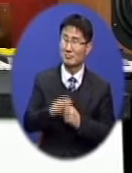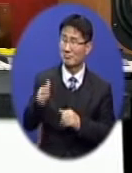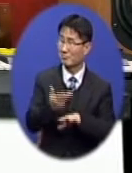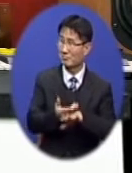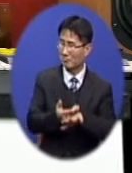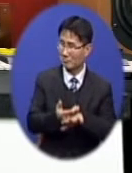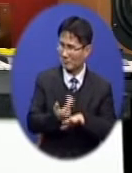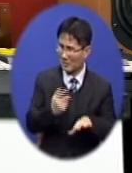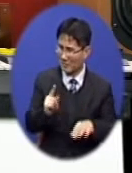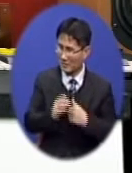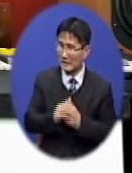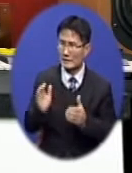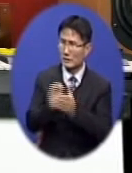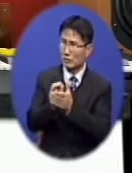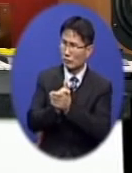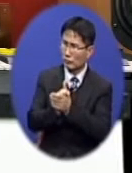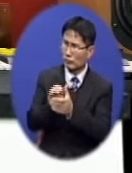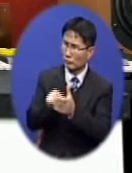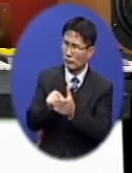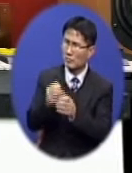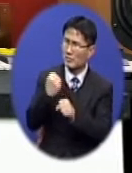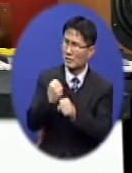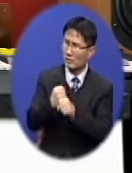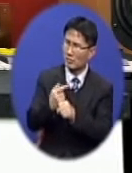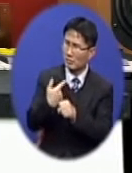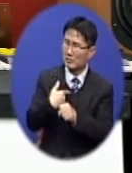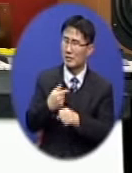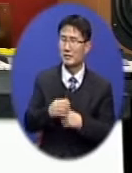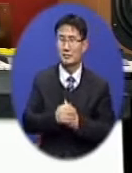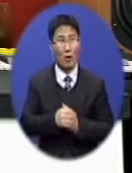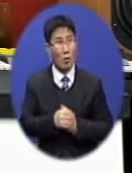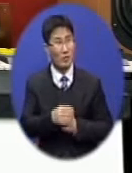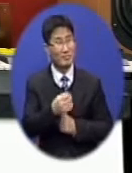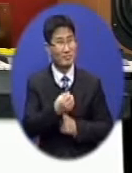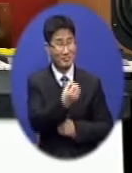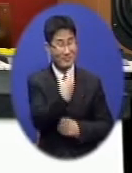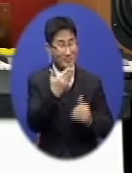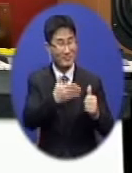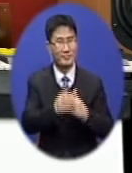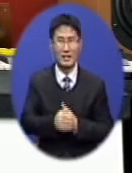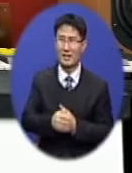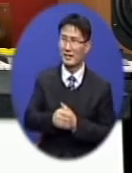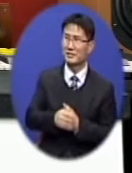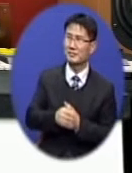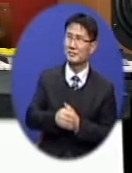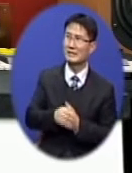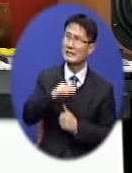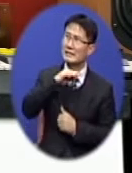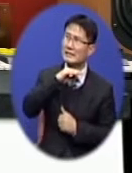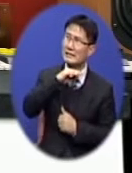네. 친구를 찾으려고 좀. 아, 예. 합니다. 예, 말씀해 주세요. 오, 예. 예, 예.